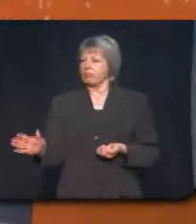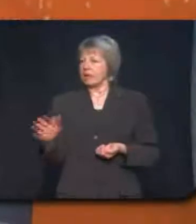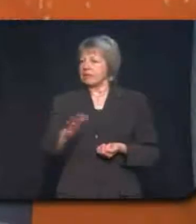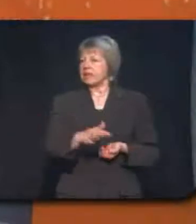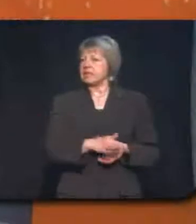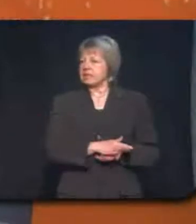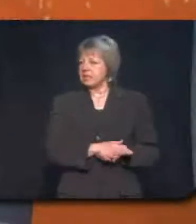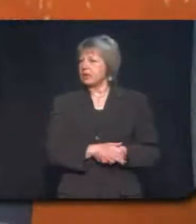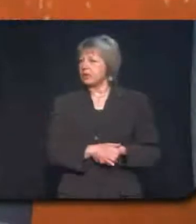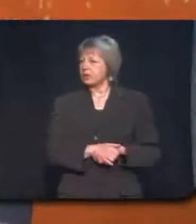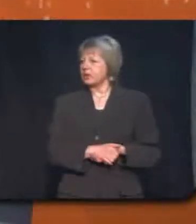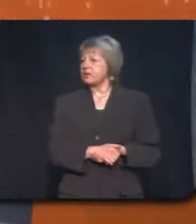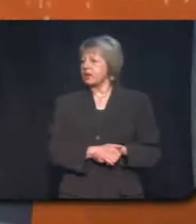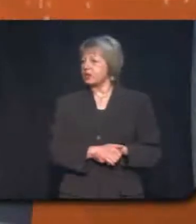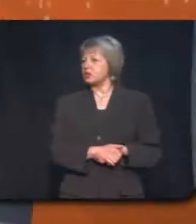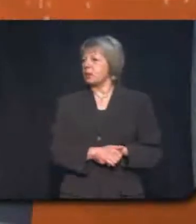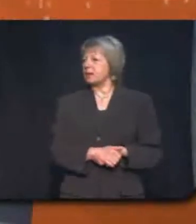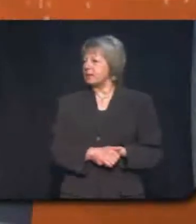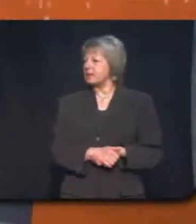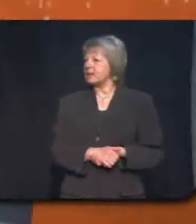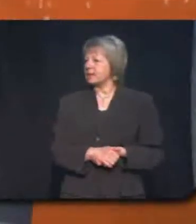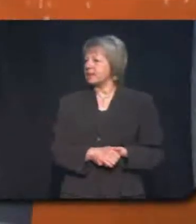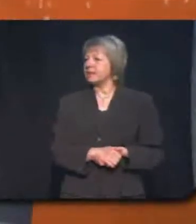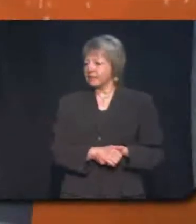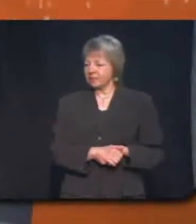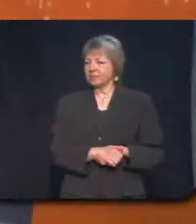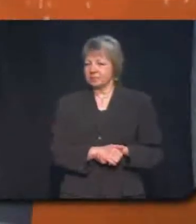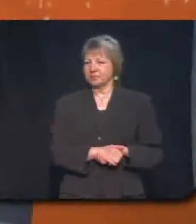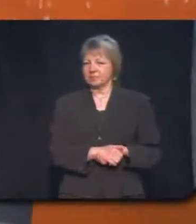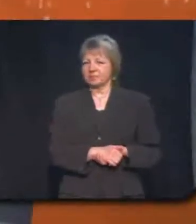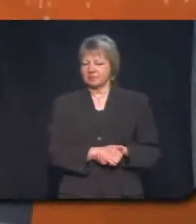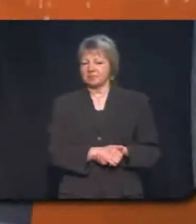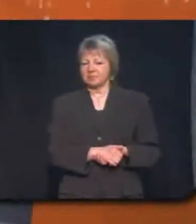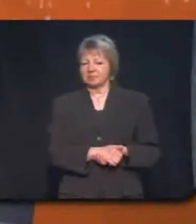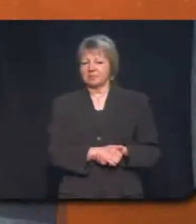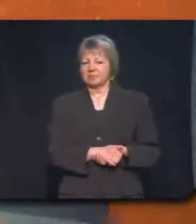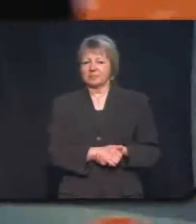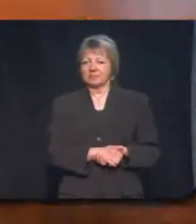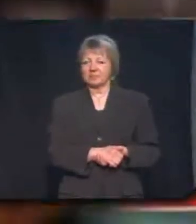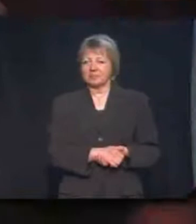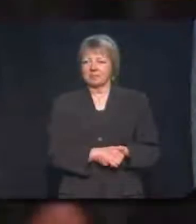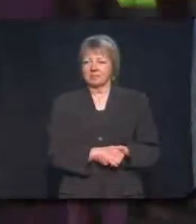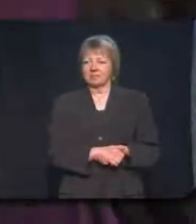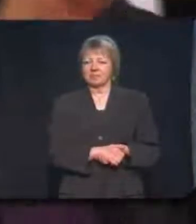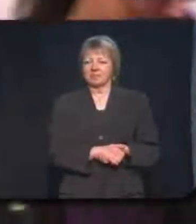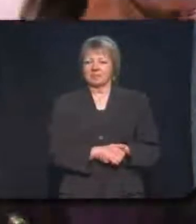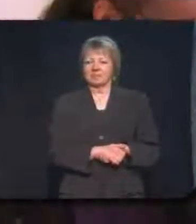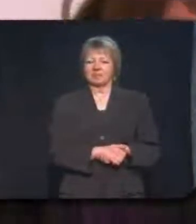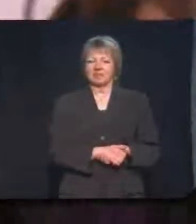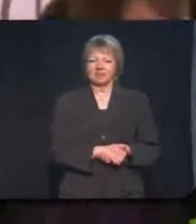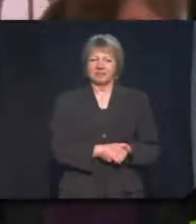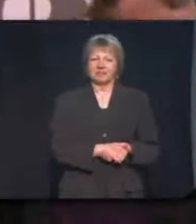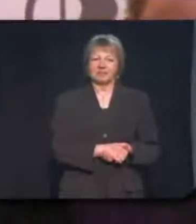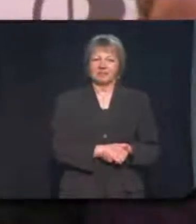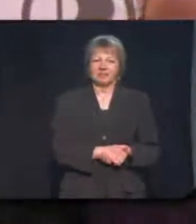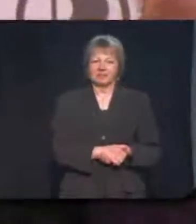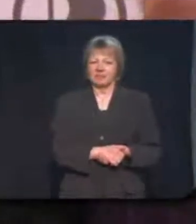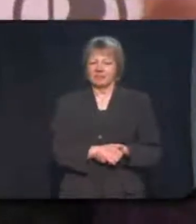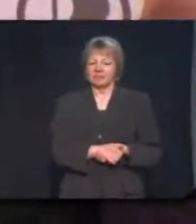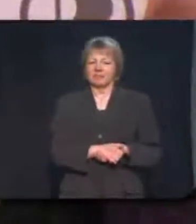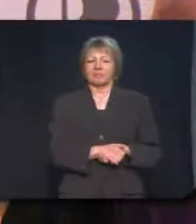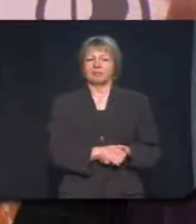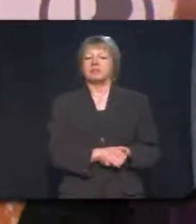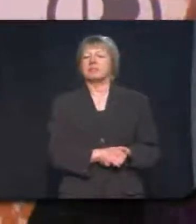so ich bin jetzt aufgestanden meine Versammlung weil es jetzt darum geht einen weiteren Wahlgang